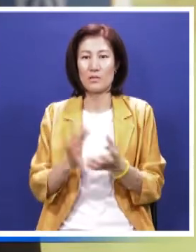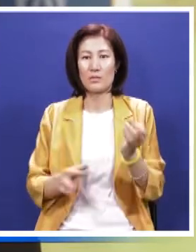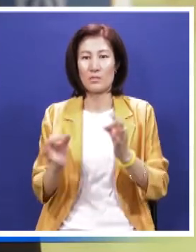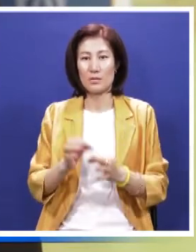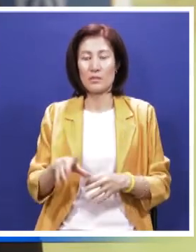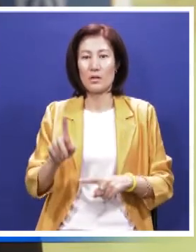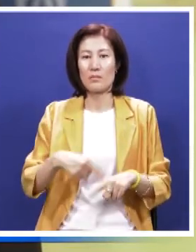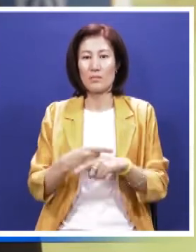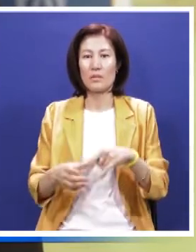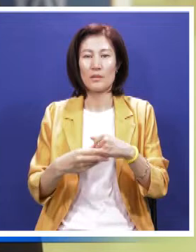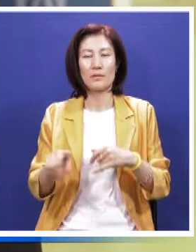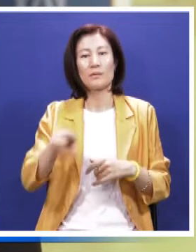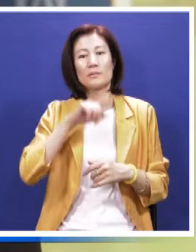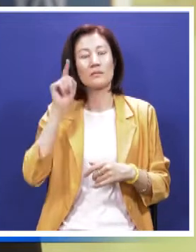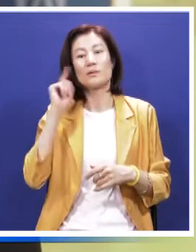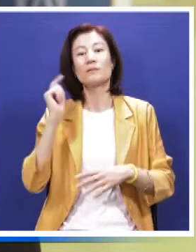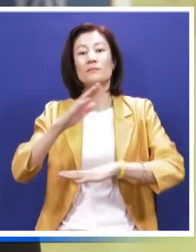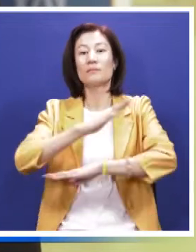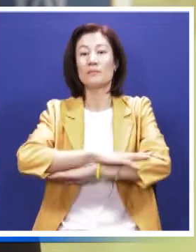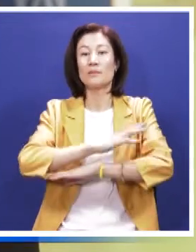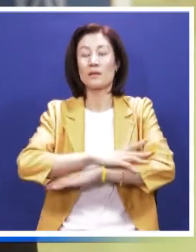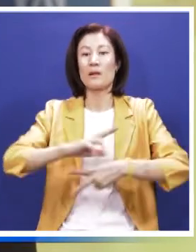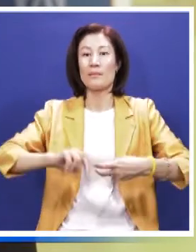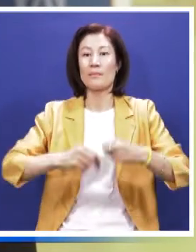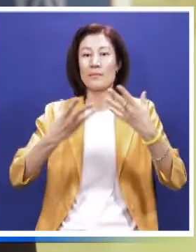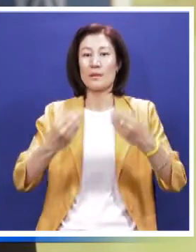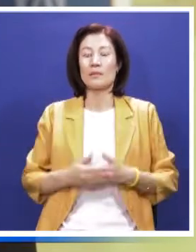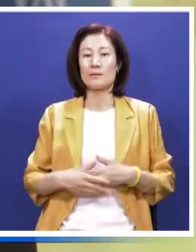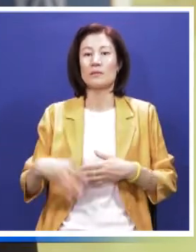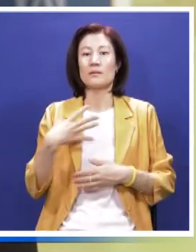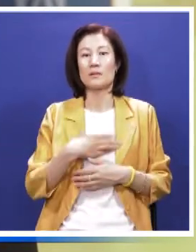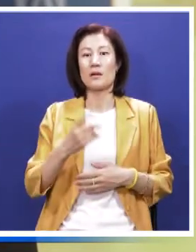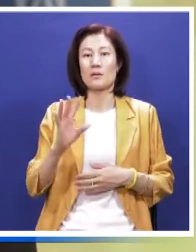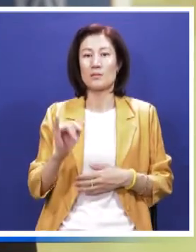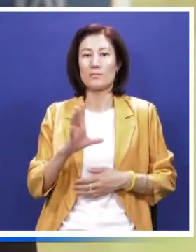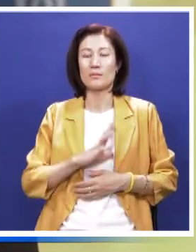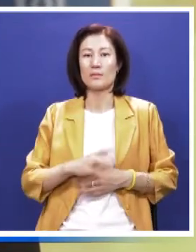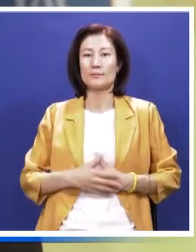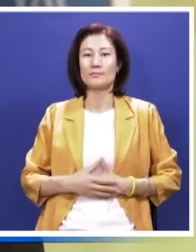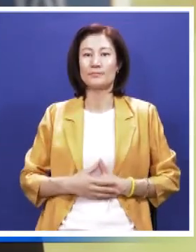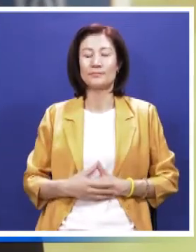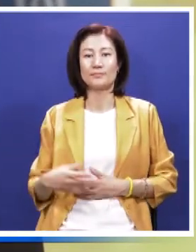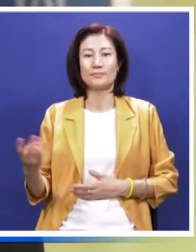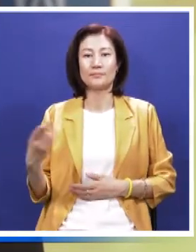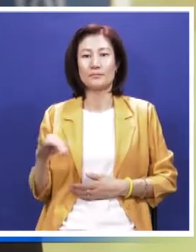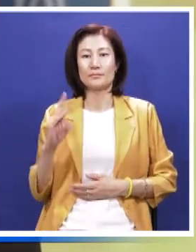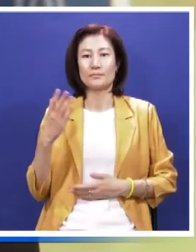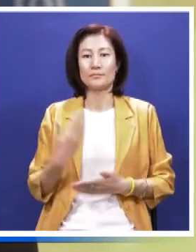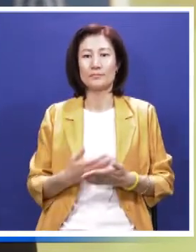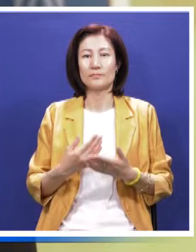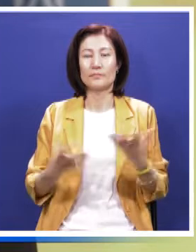жерде жастарды патриот тәрбие беру мәселесімен толық айналысамыз деп отыр. Бұл әрине қажет нәрсе. Себебі қазір